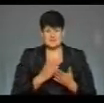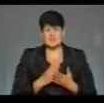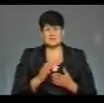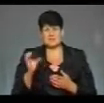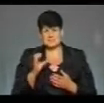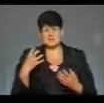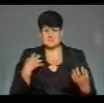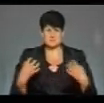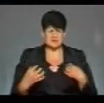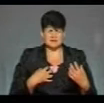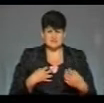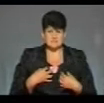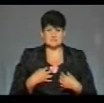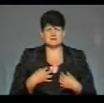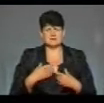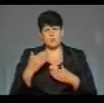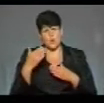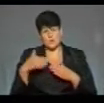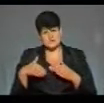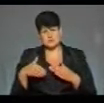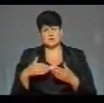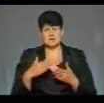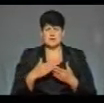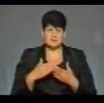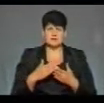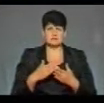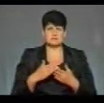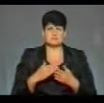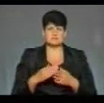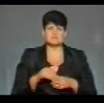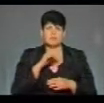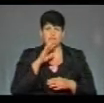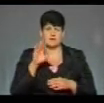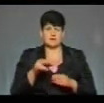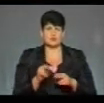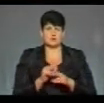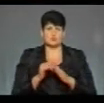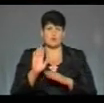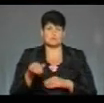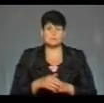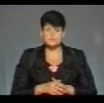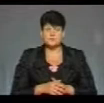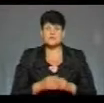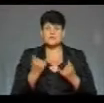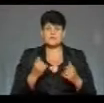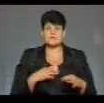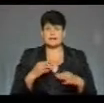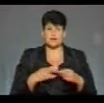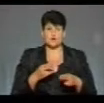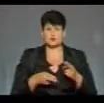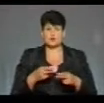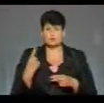сінці, садини, розсічення, достатньо лікування на дому. Сьогодні лікар-нейрохірург